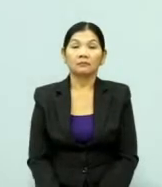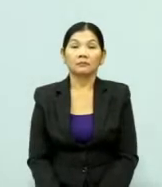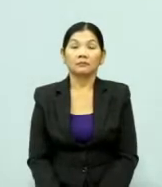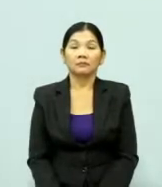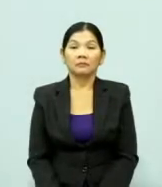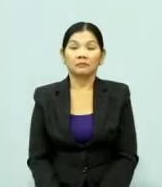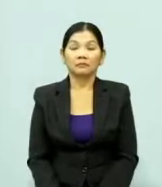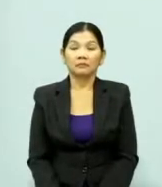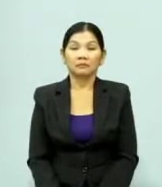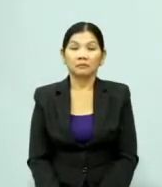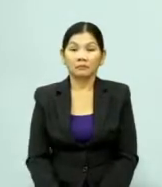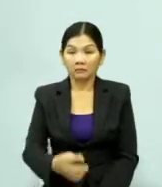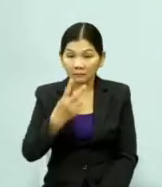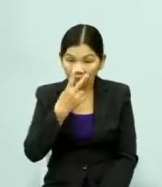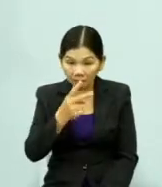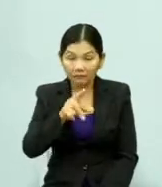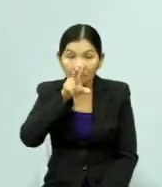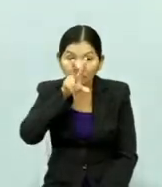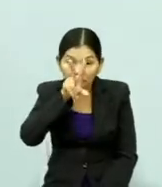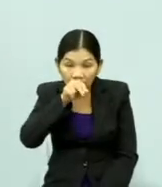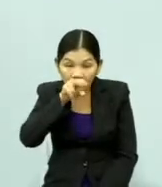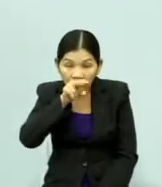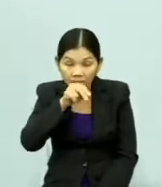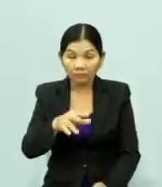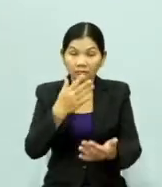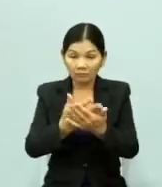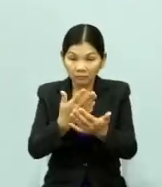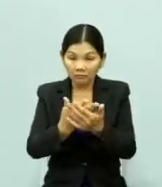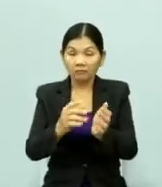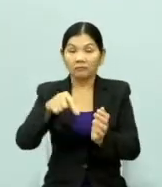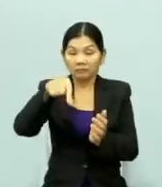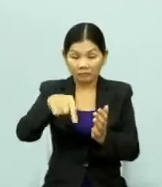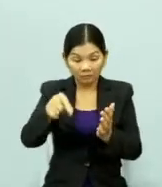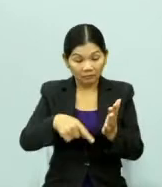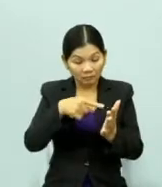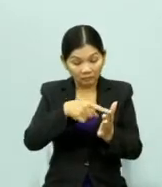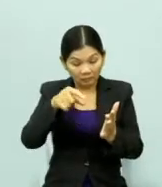Chà, con khuyên rút, rút tìa đại mình chung mùa tùa ấn cứ kế.